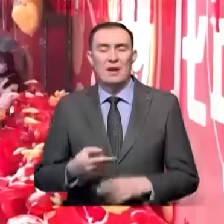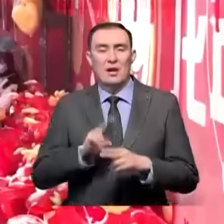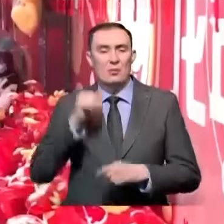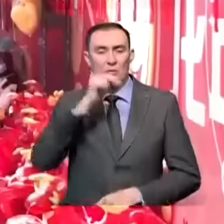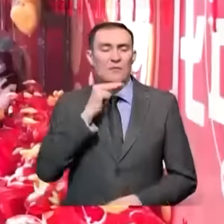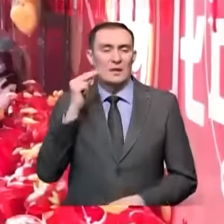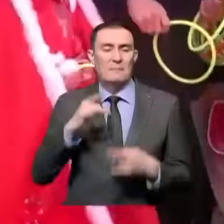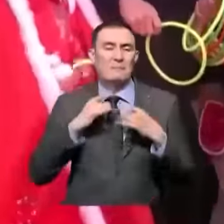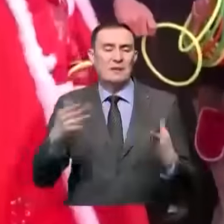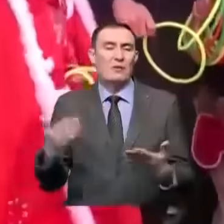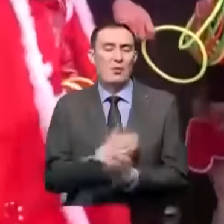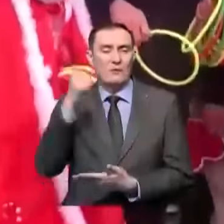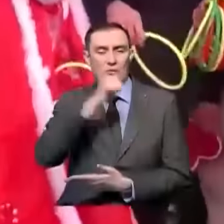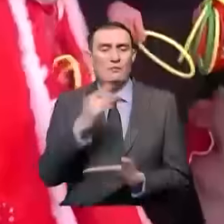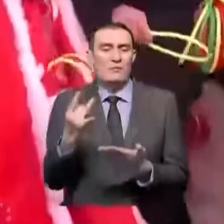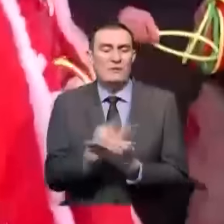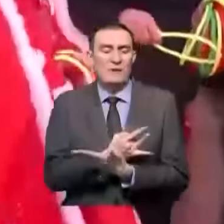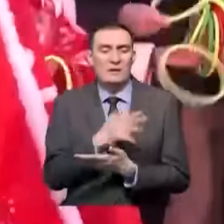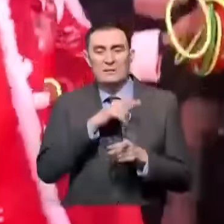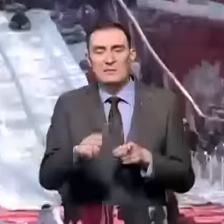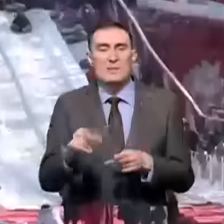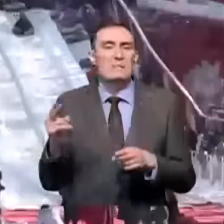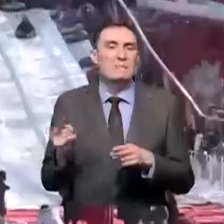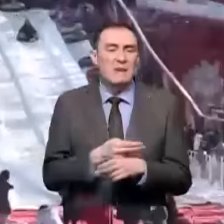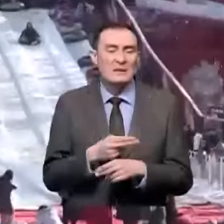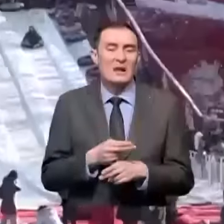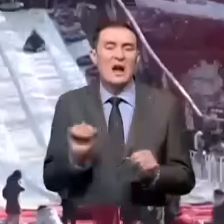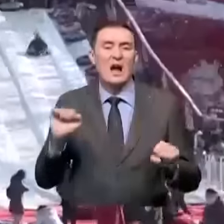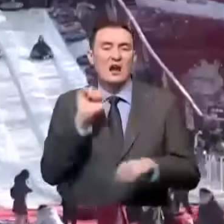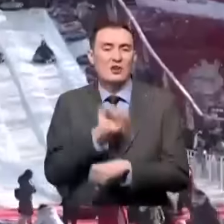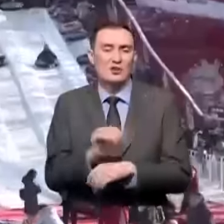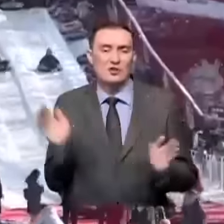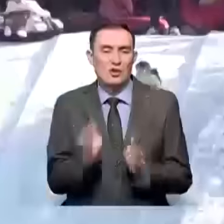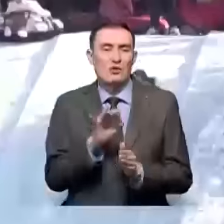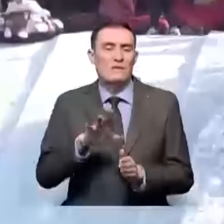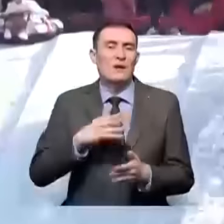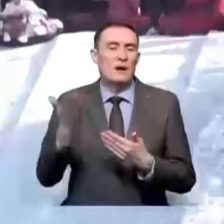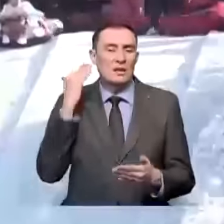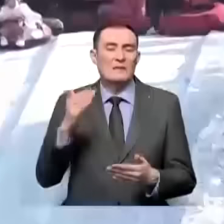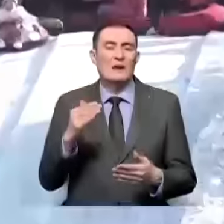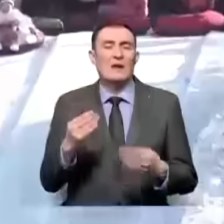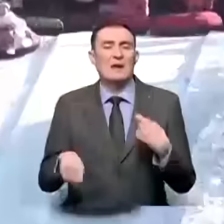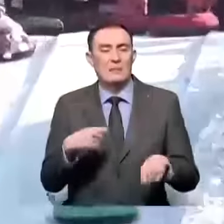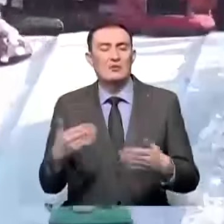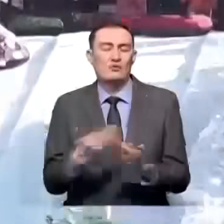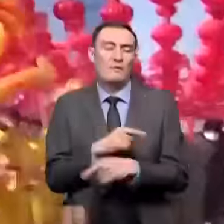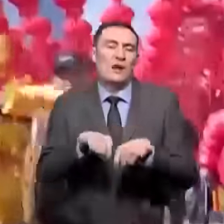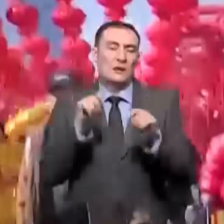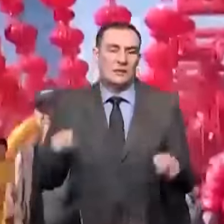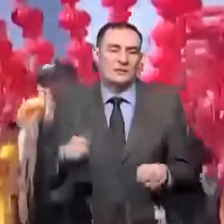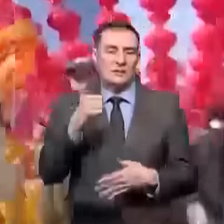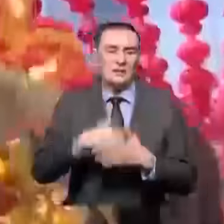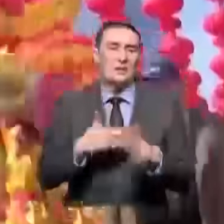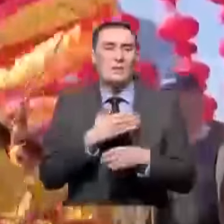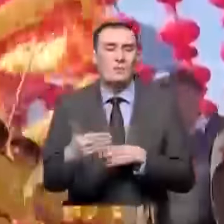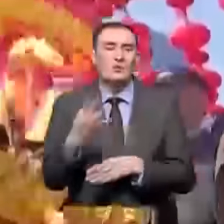в Китае празднование Нового года впервые за несколько лет проходит без ковидных ограничений. Традиционные храмовые ярмарки вновь открылись в столице КНР